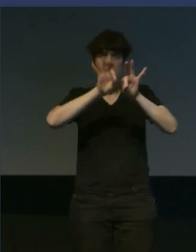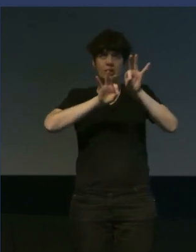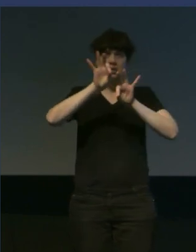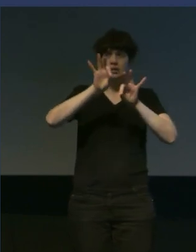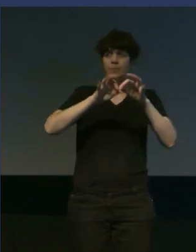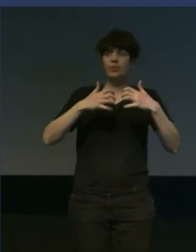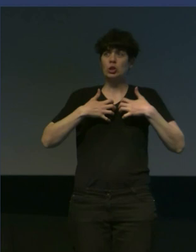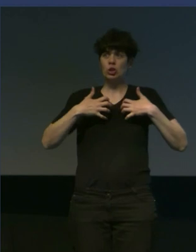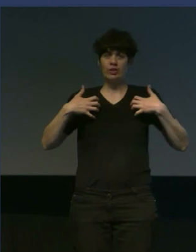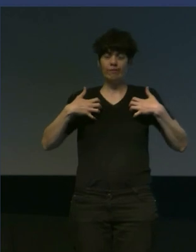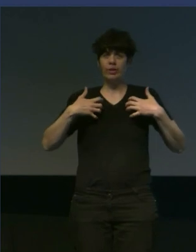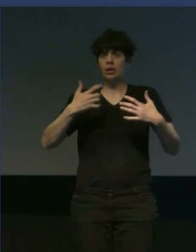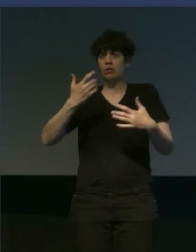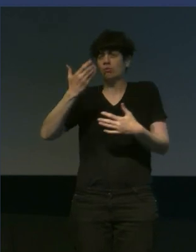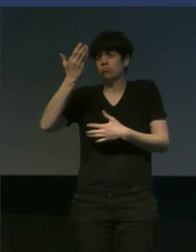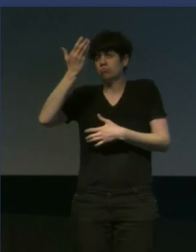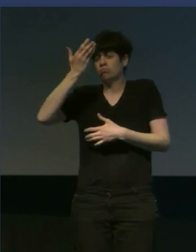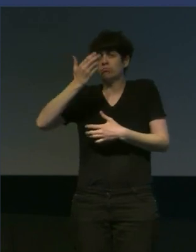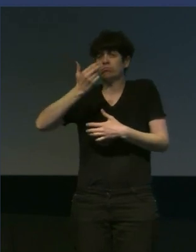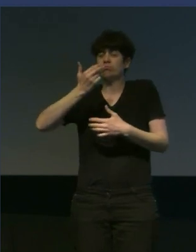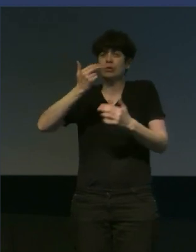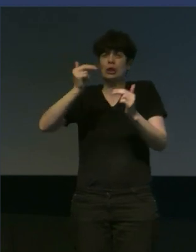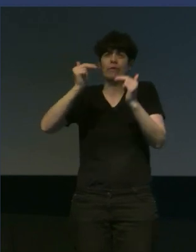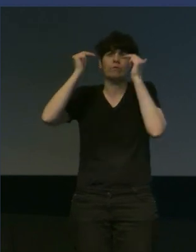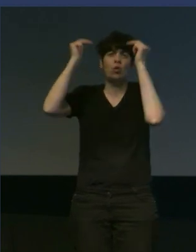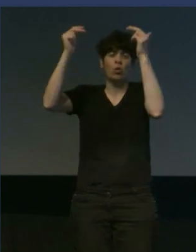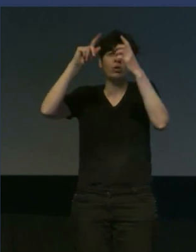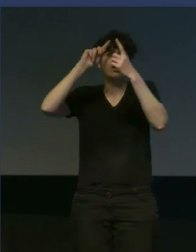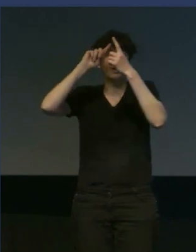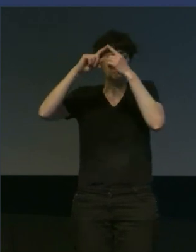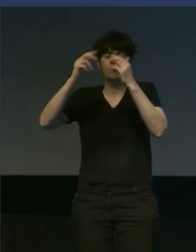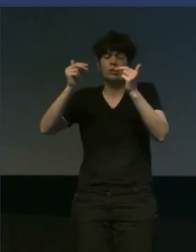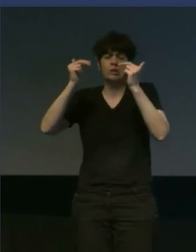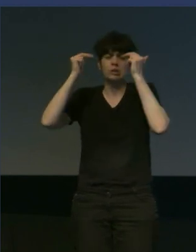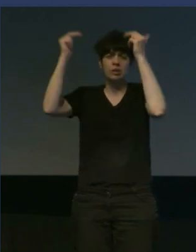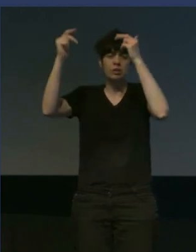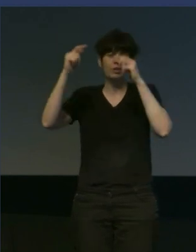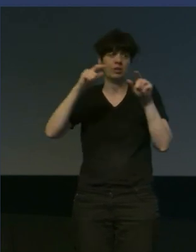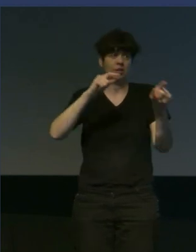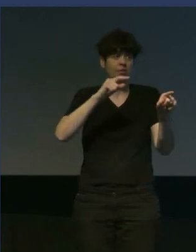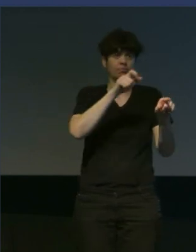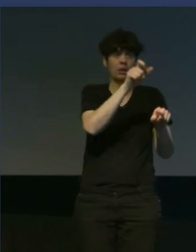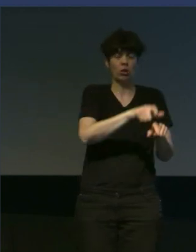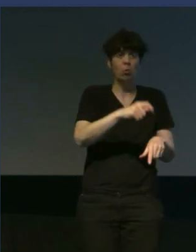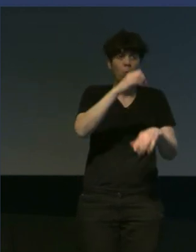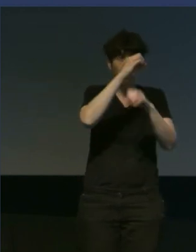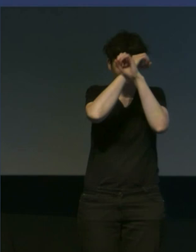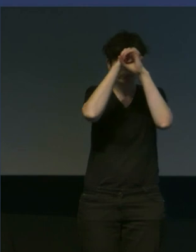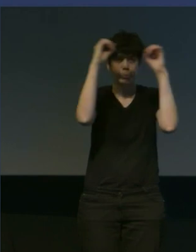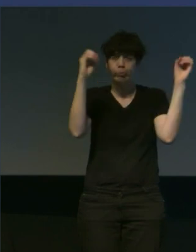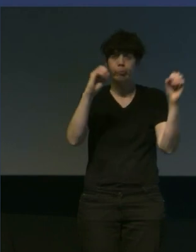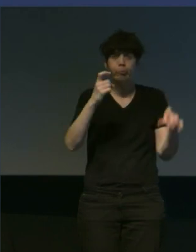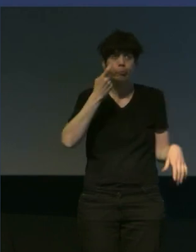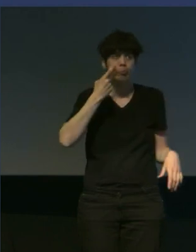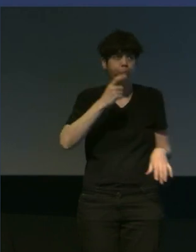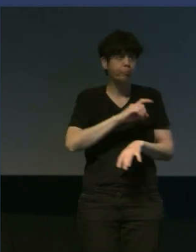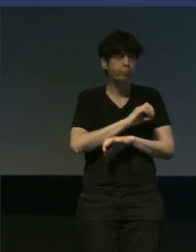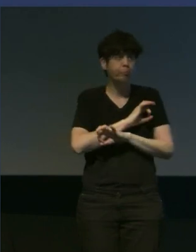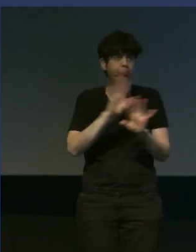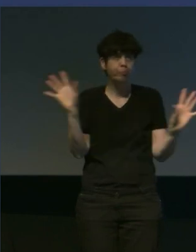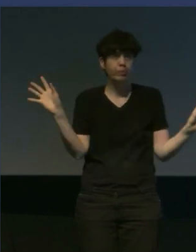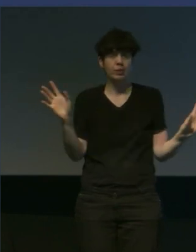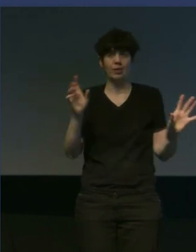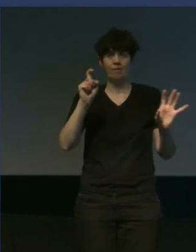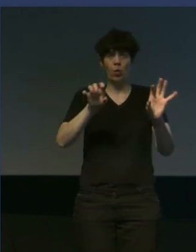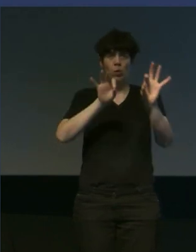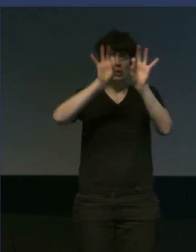qui est le plus calé au monde sur une question et une personne qui n'a jamais entendu parler de cette question. Et en fait, pour vraiment mettre un